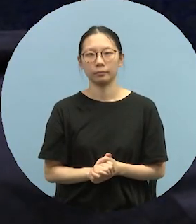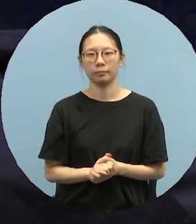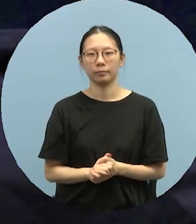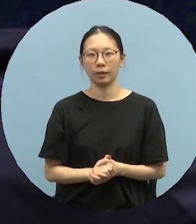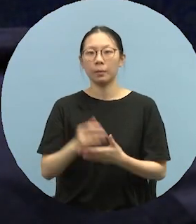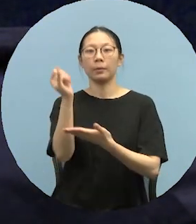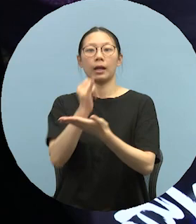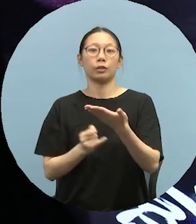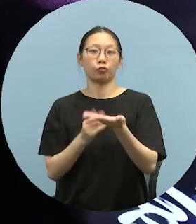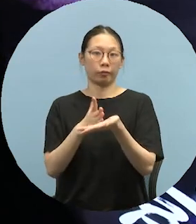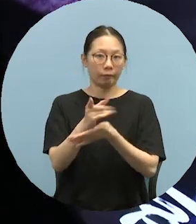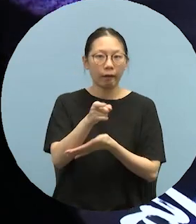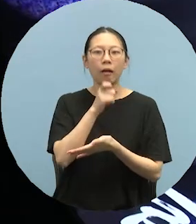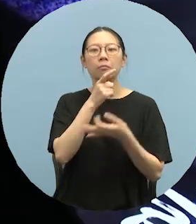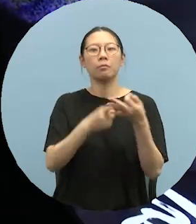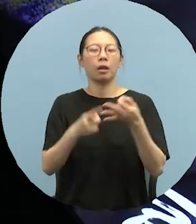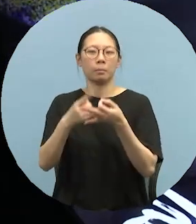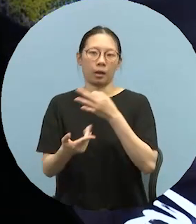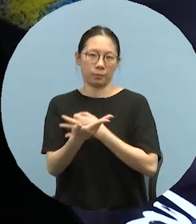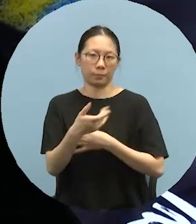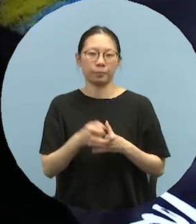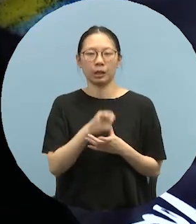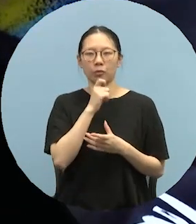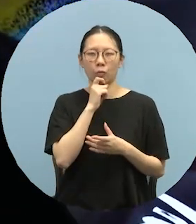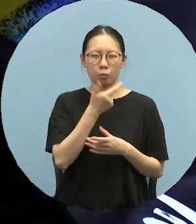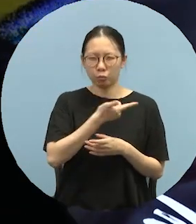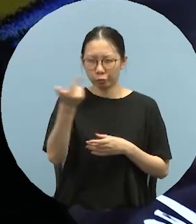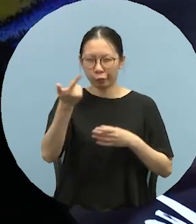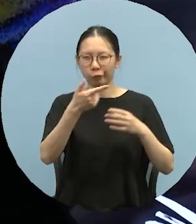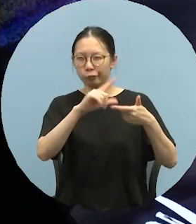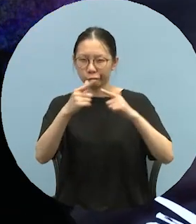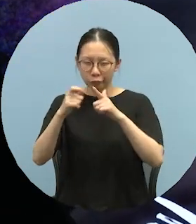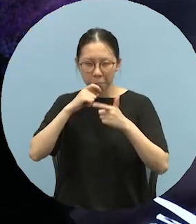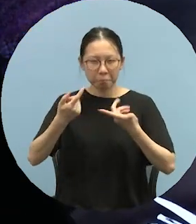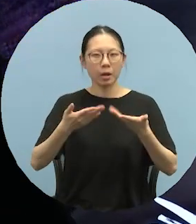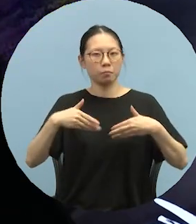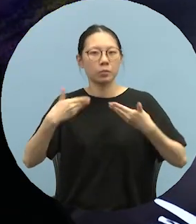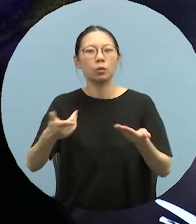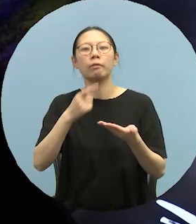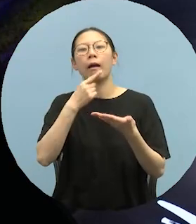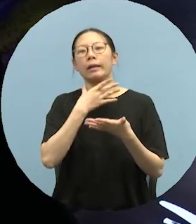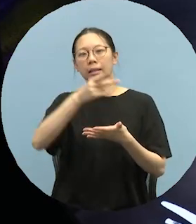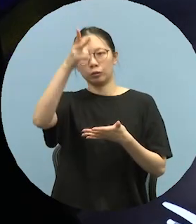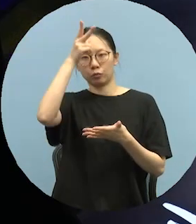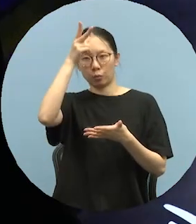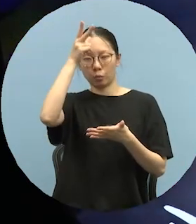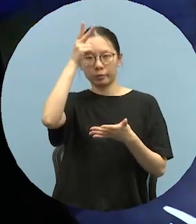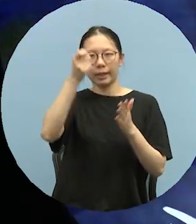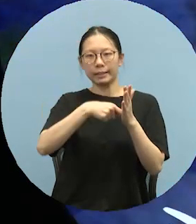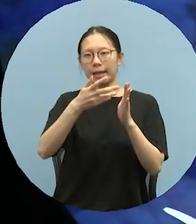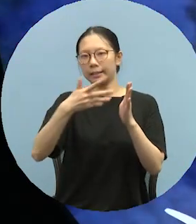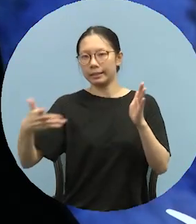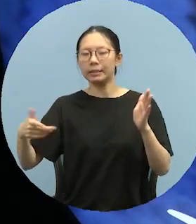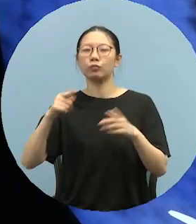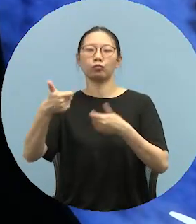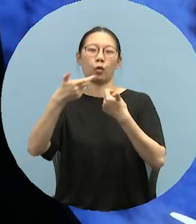艺术家邵志飞和莎拉肯德丁用多媒体装置演绎乾隆帝写的诗《梦》。孝贤纯